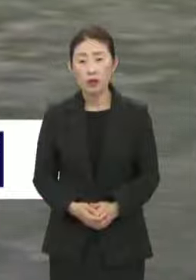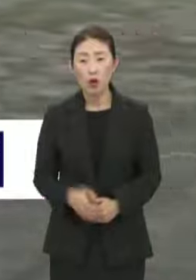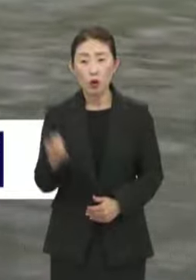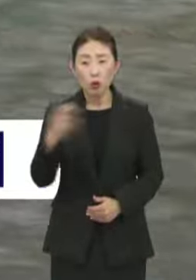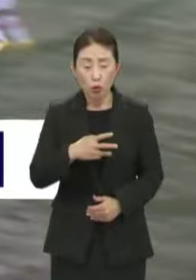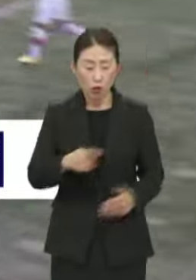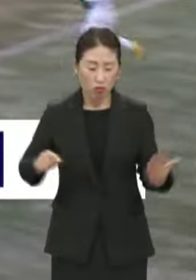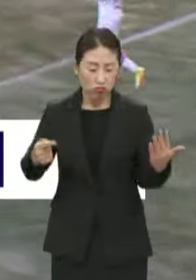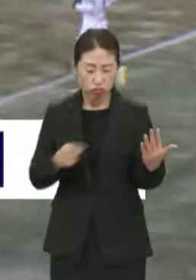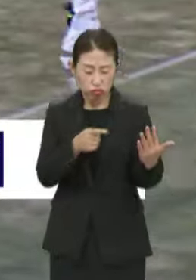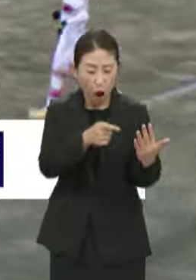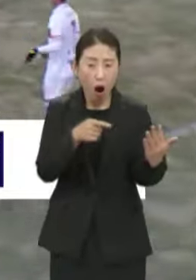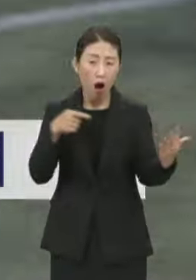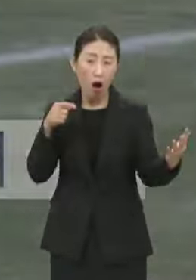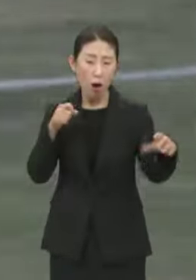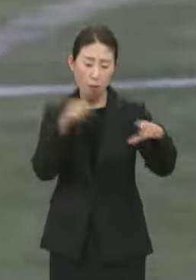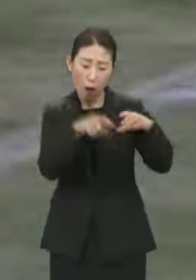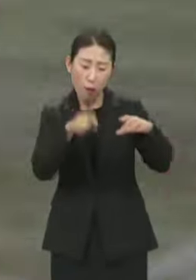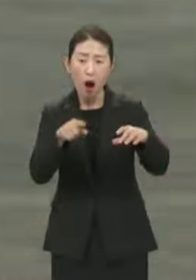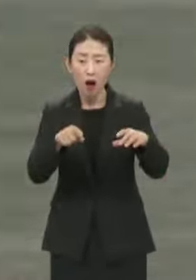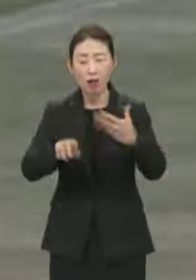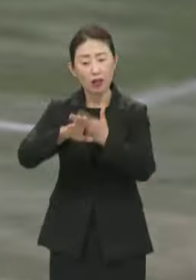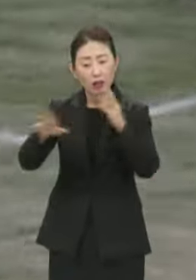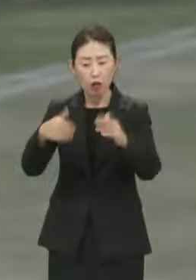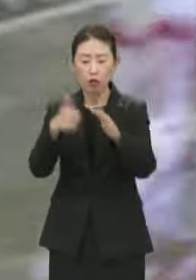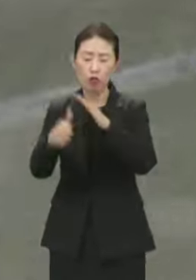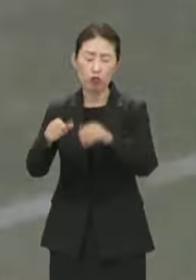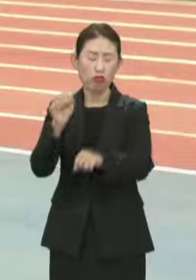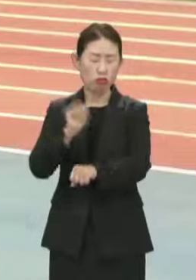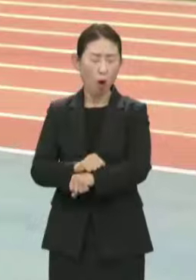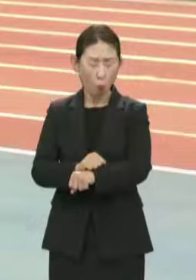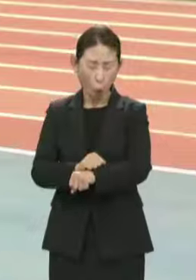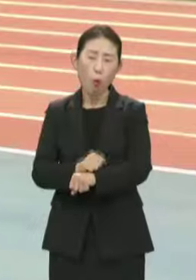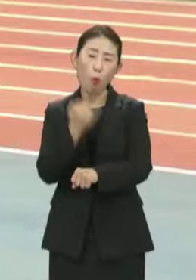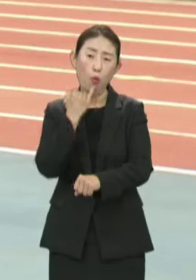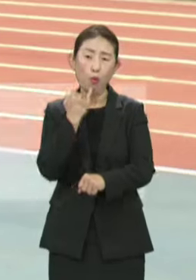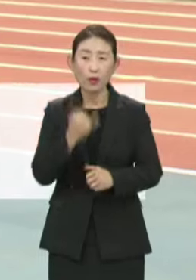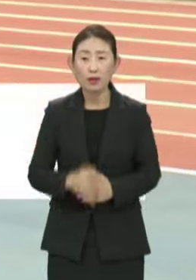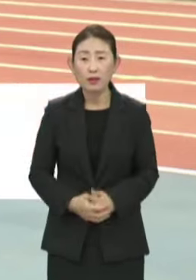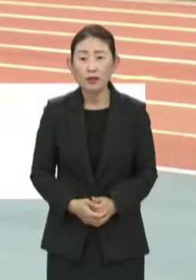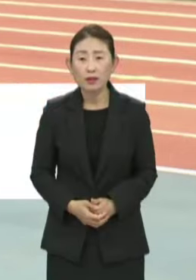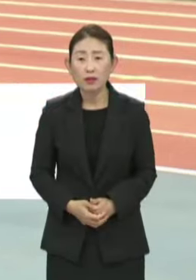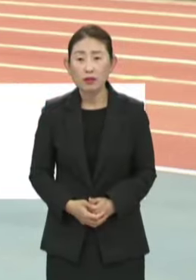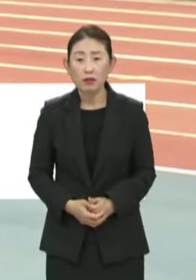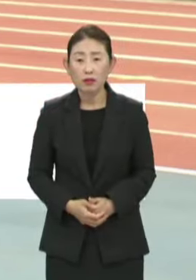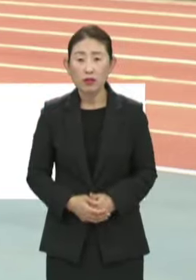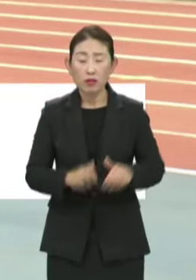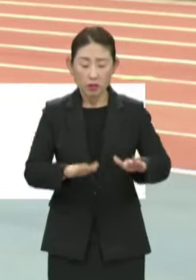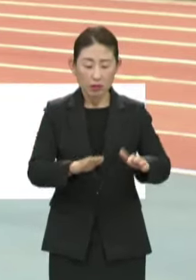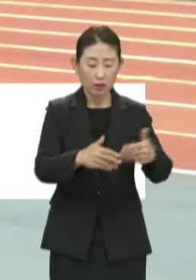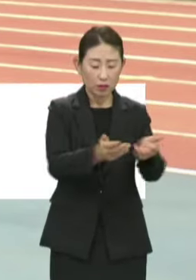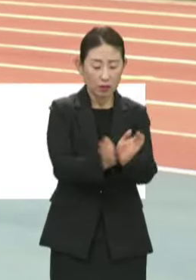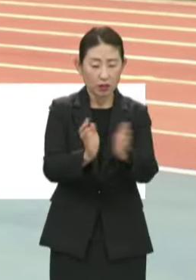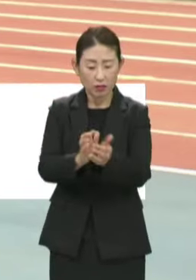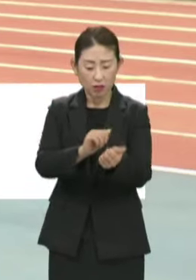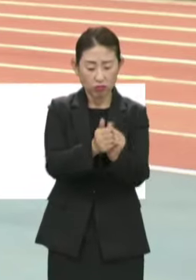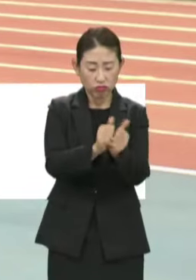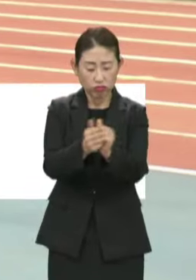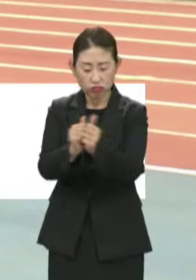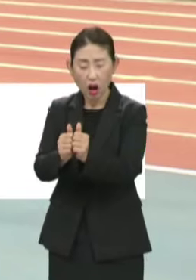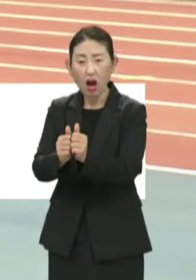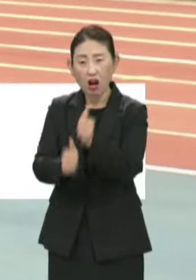적시에 공격 포인트를 기록하는 용병들의 활약까지 더해졌습니다. A razão é que eu esse ano tô mais adaptado à